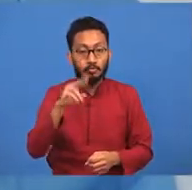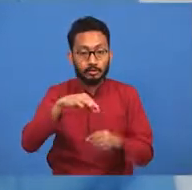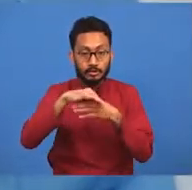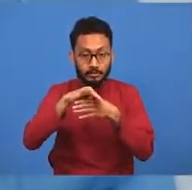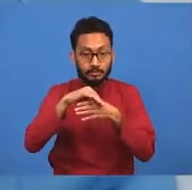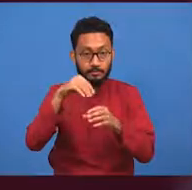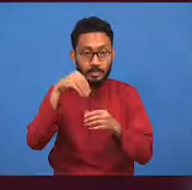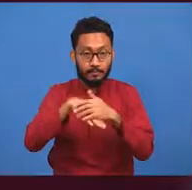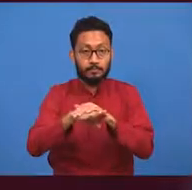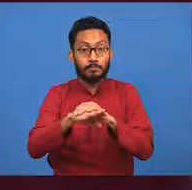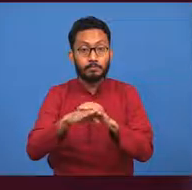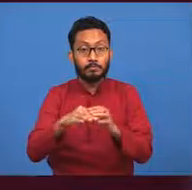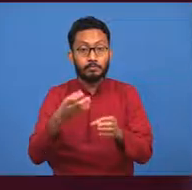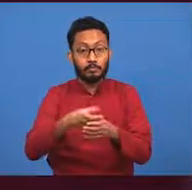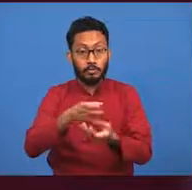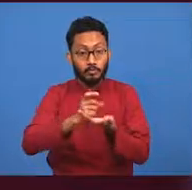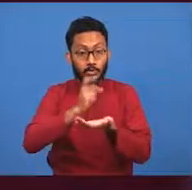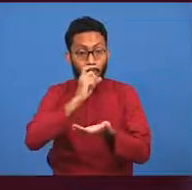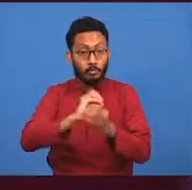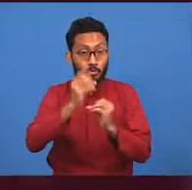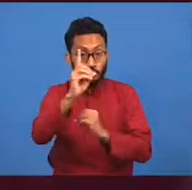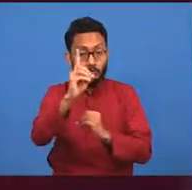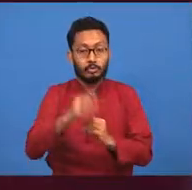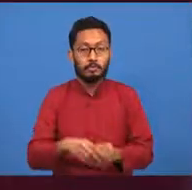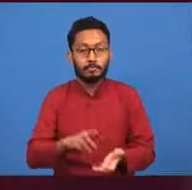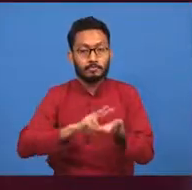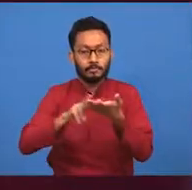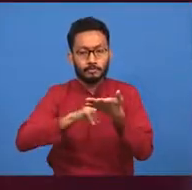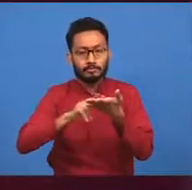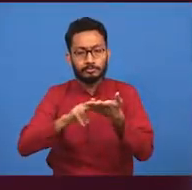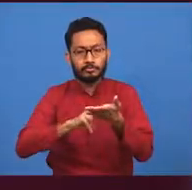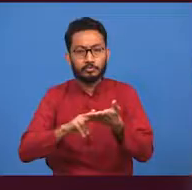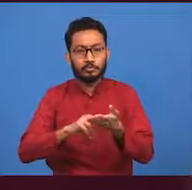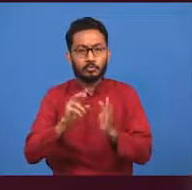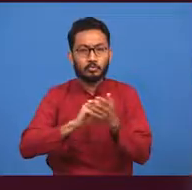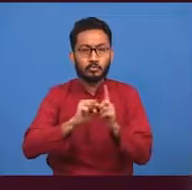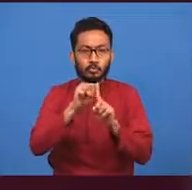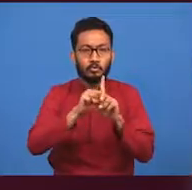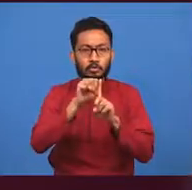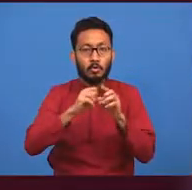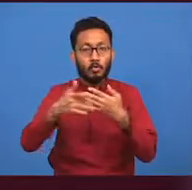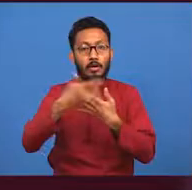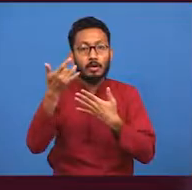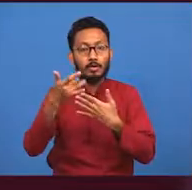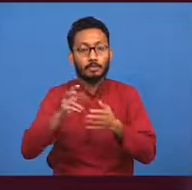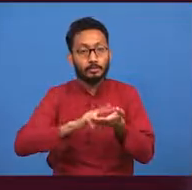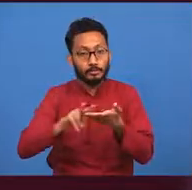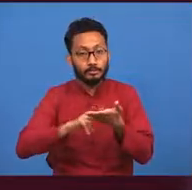polistrina pertama. Bacaan suhu awal dicatatkan iaitu sebanyak